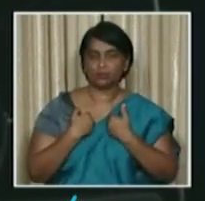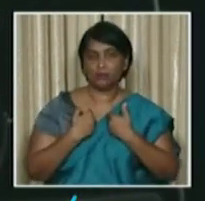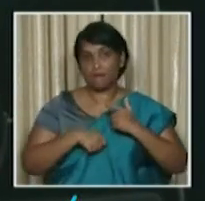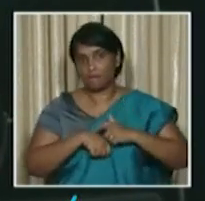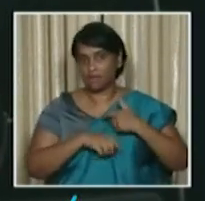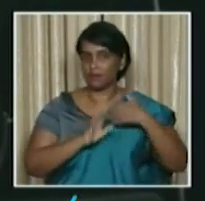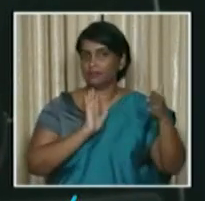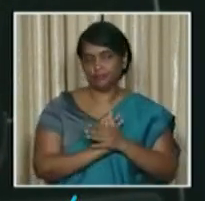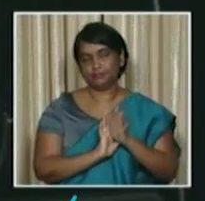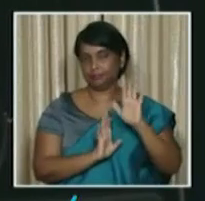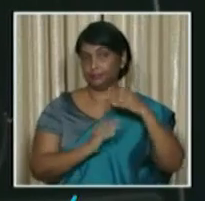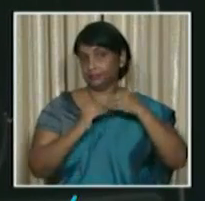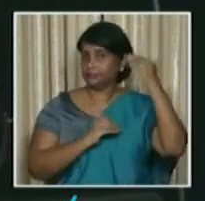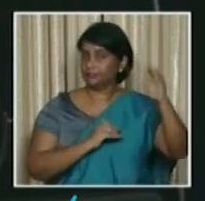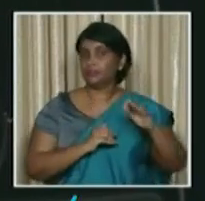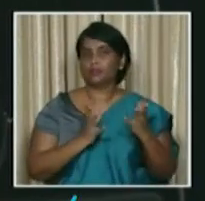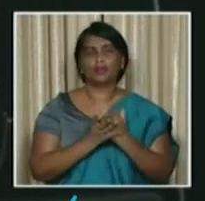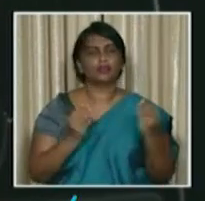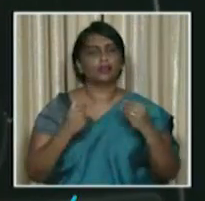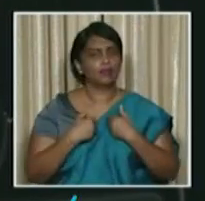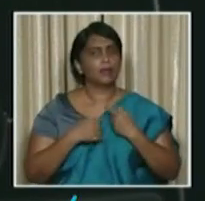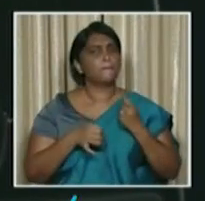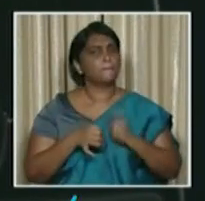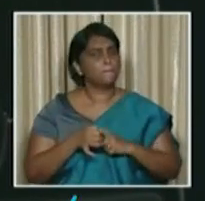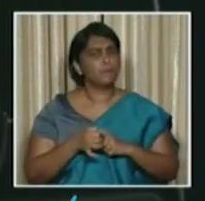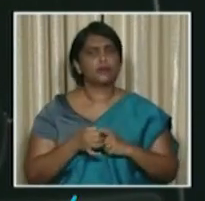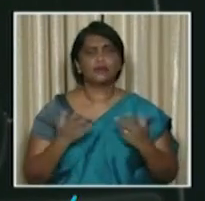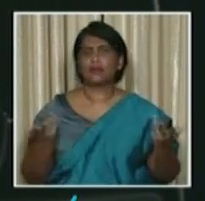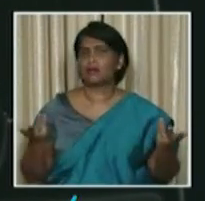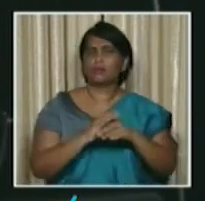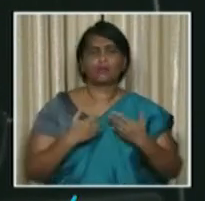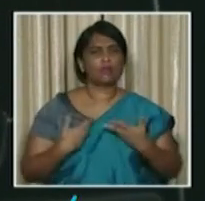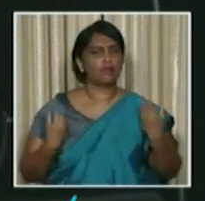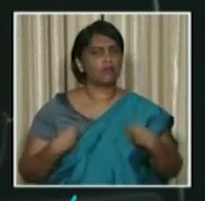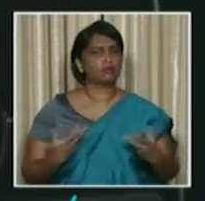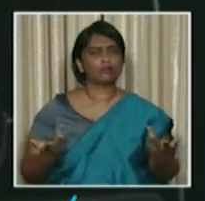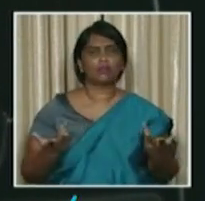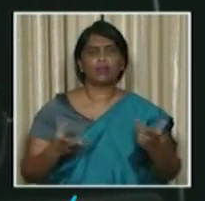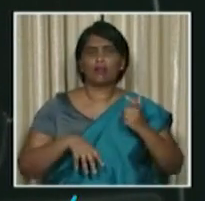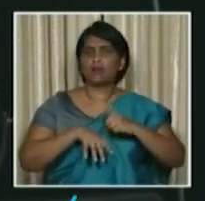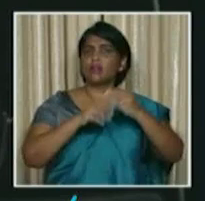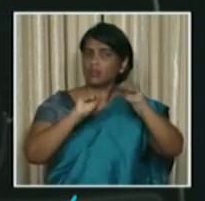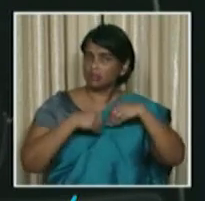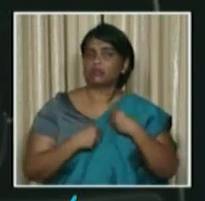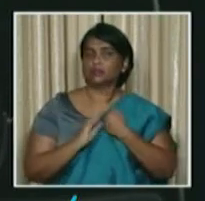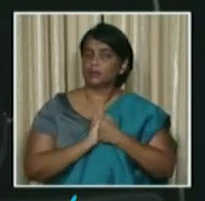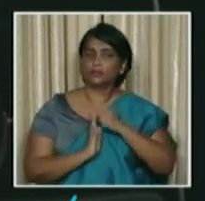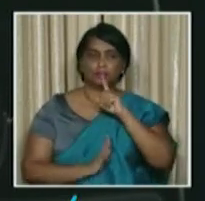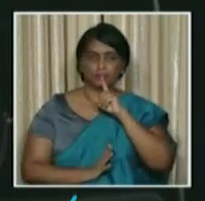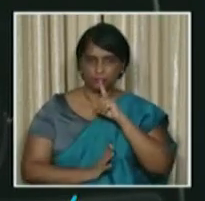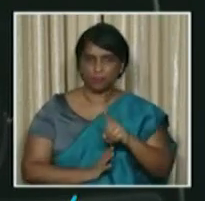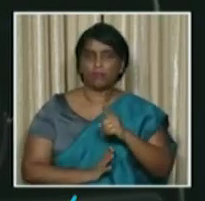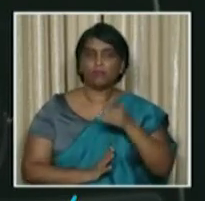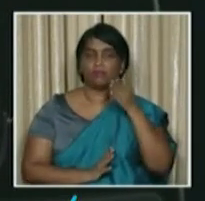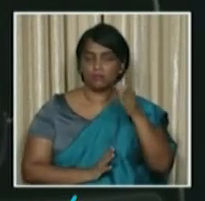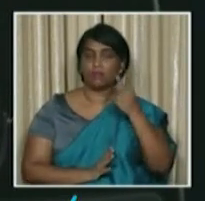ekama ganadinu gannawa. Mewa nathi kara. Dan mata prashnayak ne minissunge prashnayak kahan. Eka avasthawa laba denna kiyala gauru illima karala garu sabhanayaka thuma